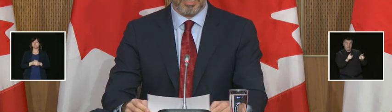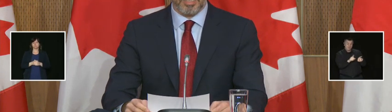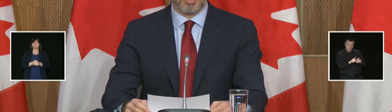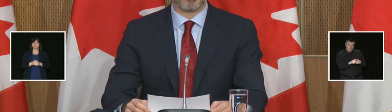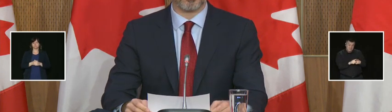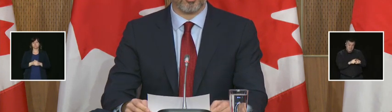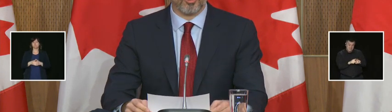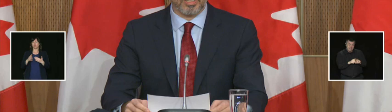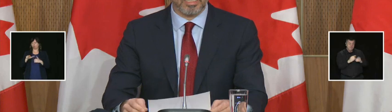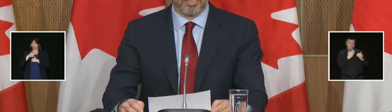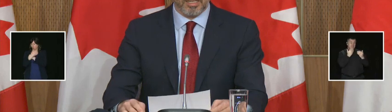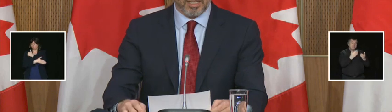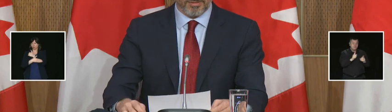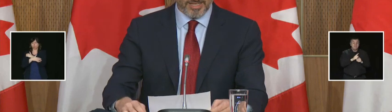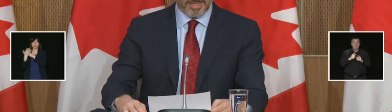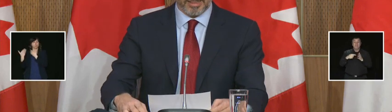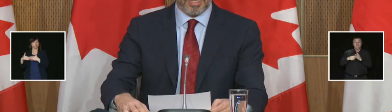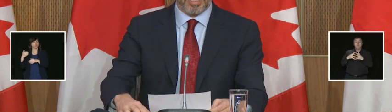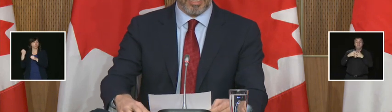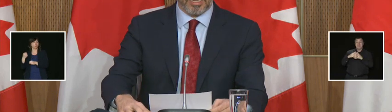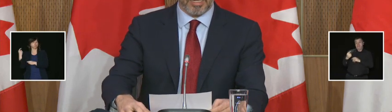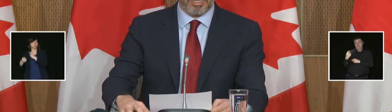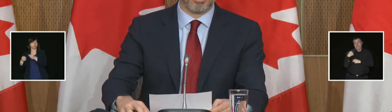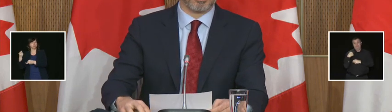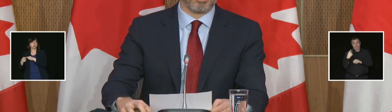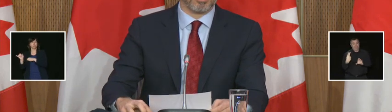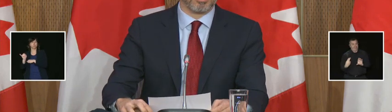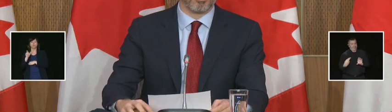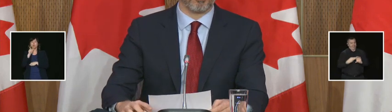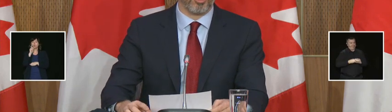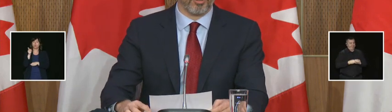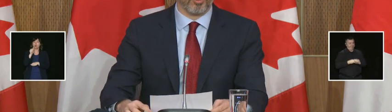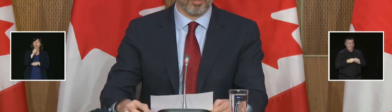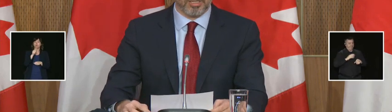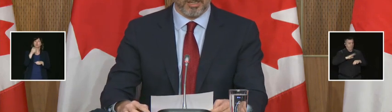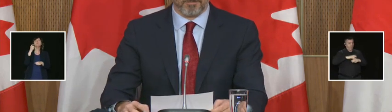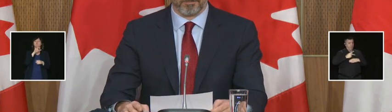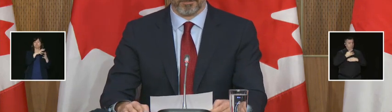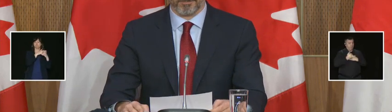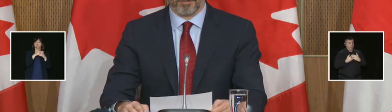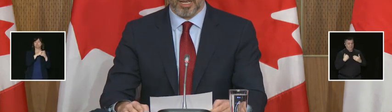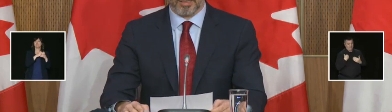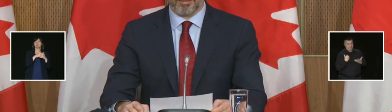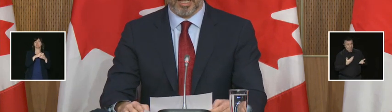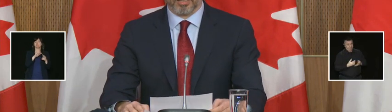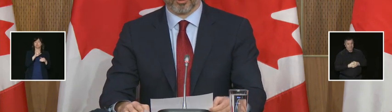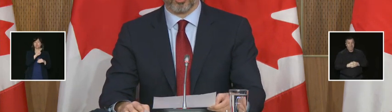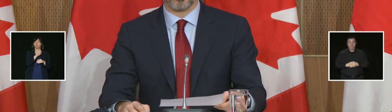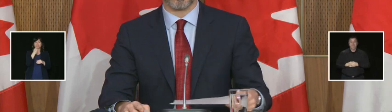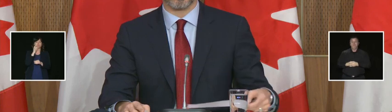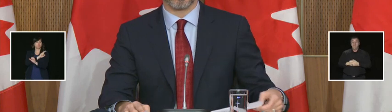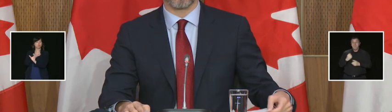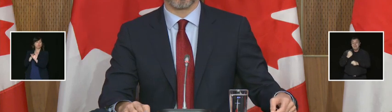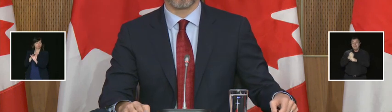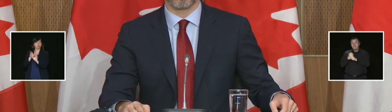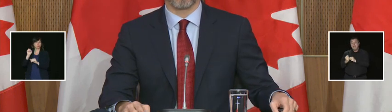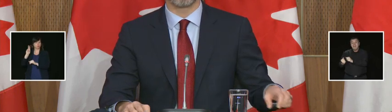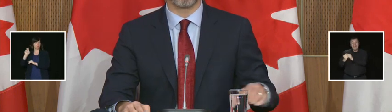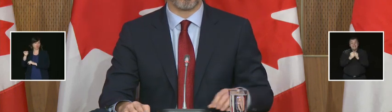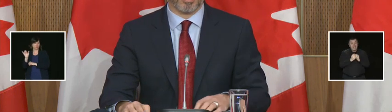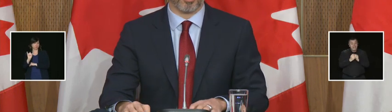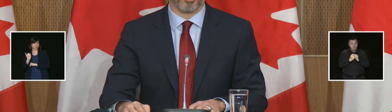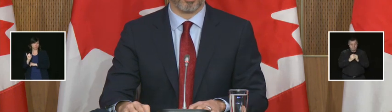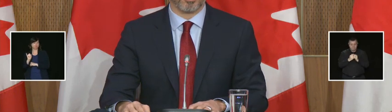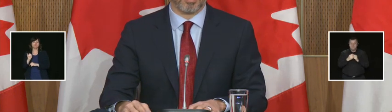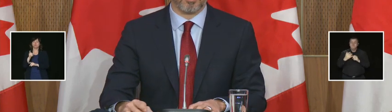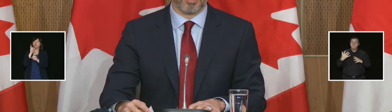les etats-unis qui viennent d'adhérer à l'initiative ont eux aussi en travaillant tous ensemble on